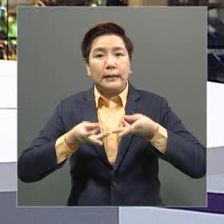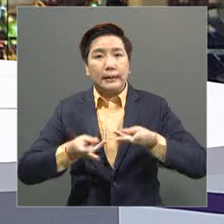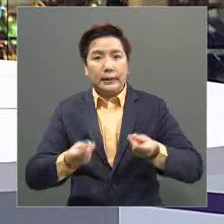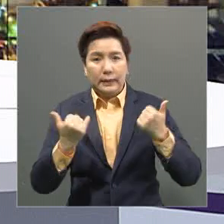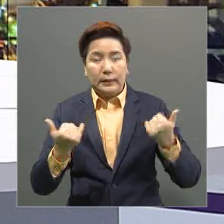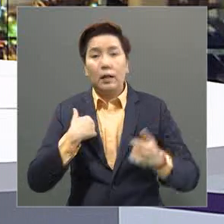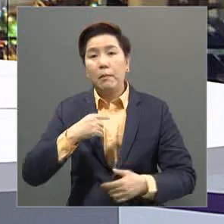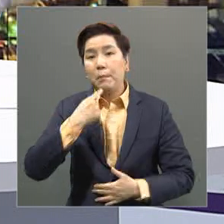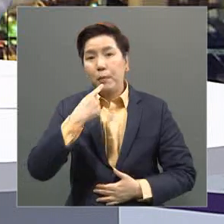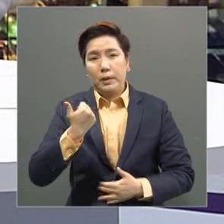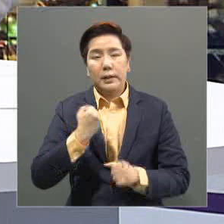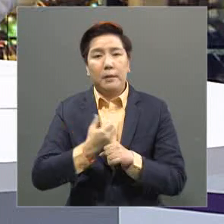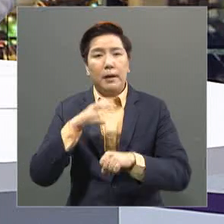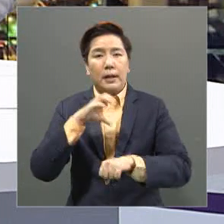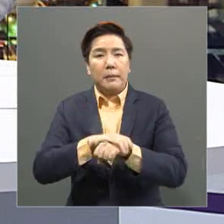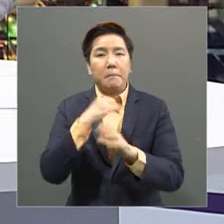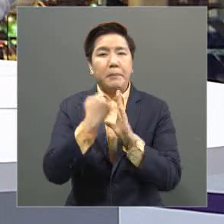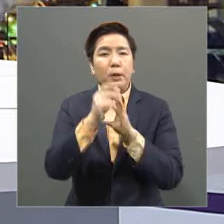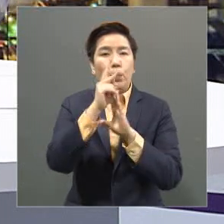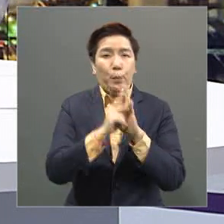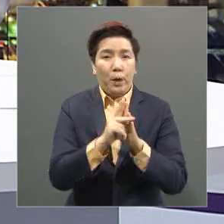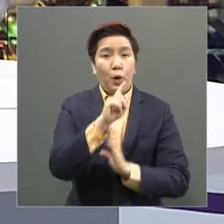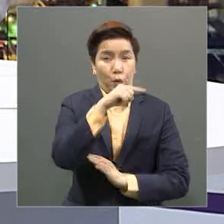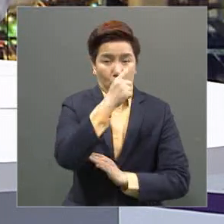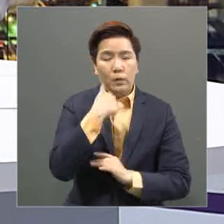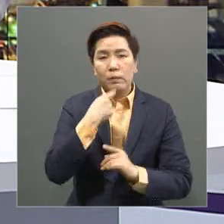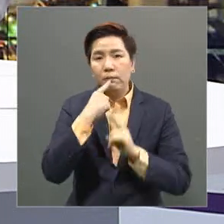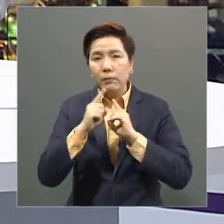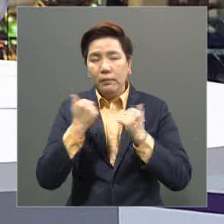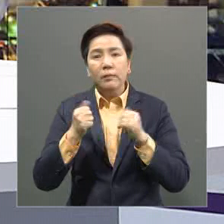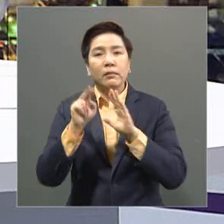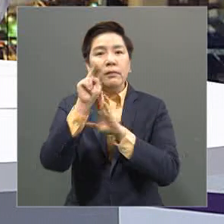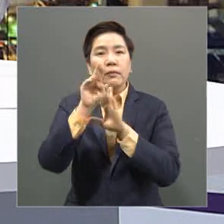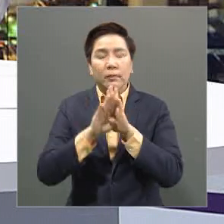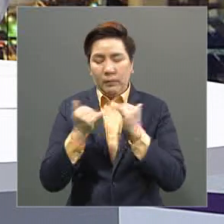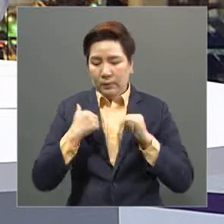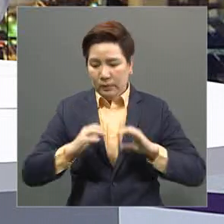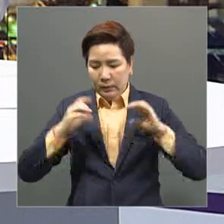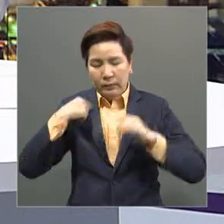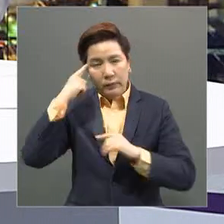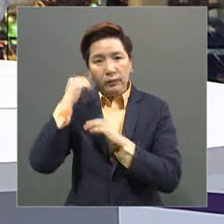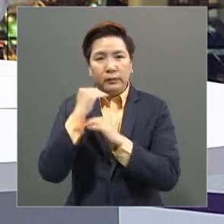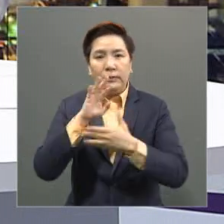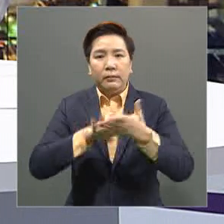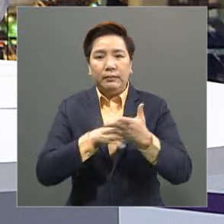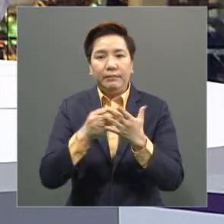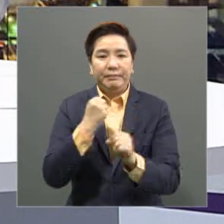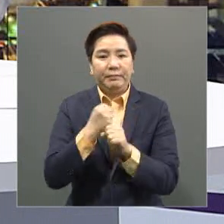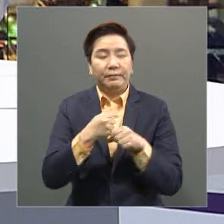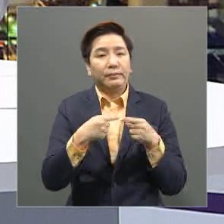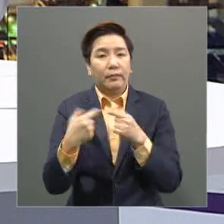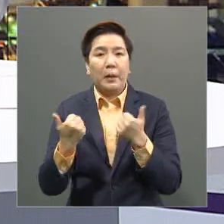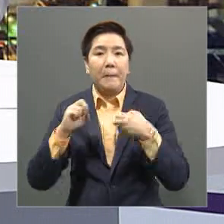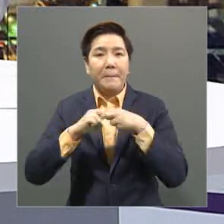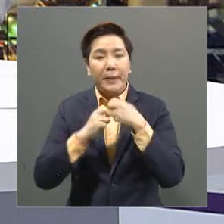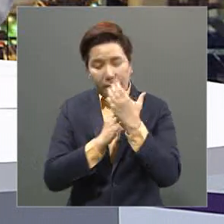นะคะแต่ว่าถ้าพูดถึงเรื่องของการปราบปรามสิ่งผิดกฎหมายต่างๆอันนี้ก็เป็นอีกหนึ่งนโยบายสำคัญที่ภาครัฐเนี่ยนะคะเร่งเดินหน้าไม่ว่าจะเป็น